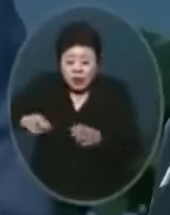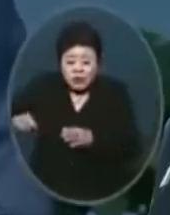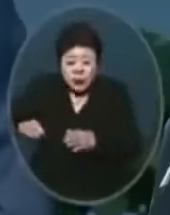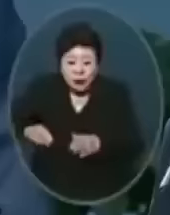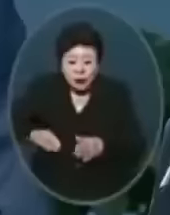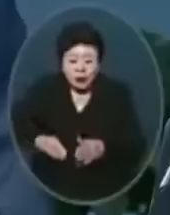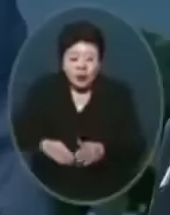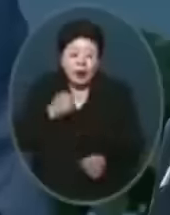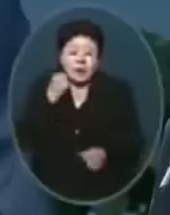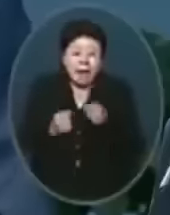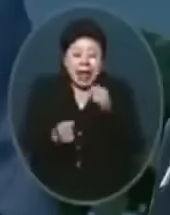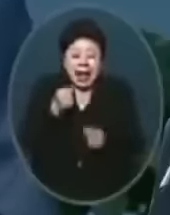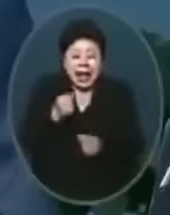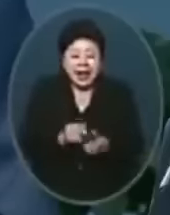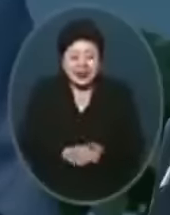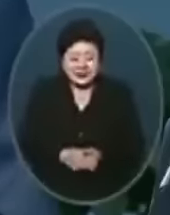던져버리고